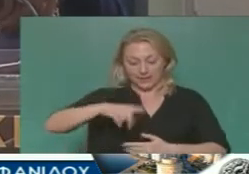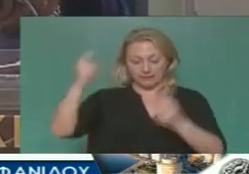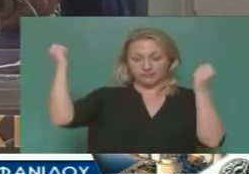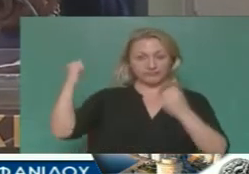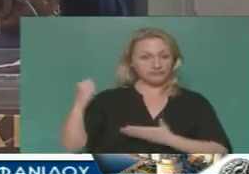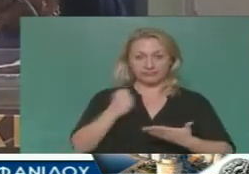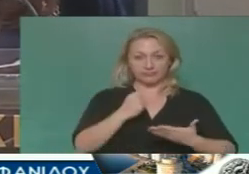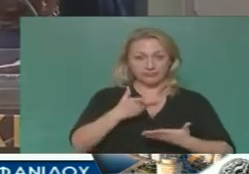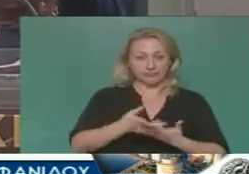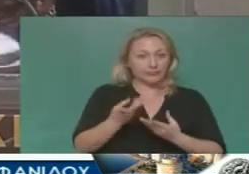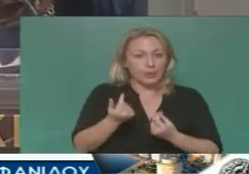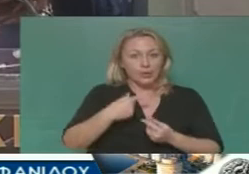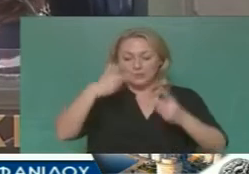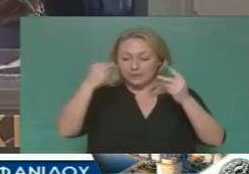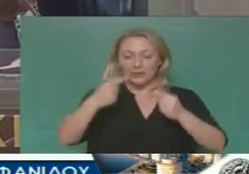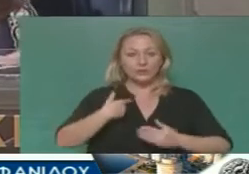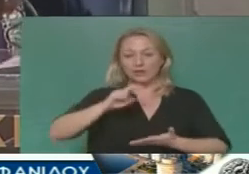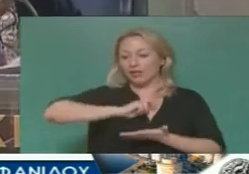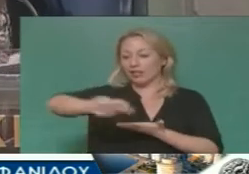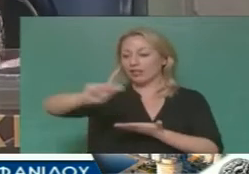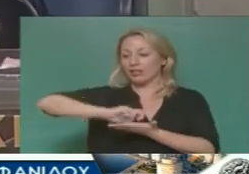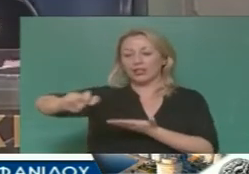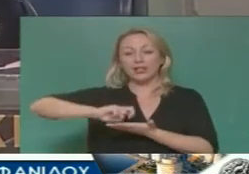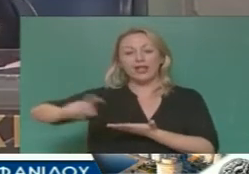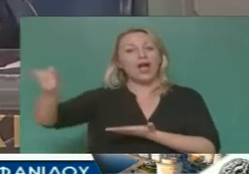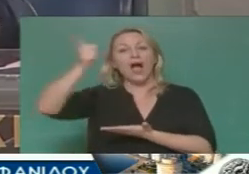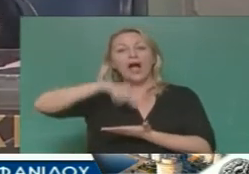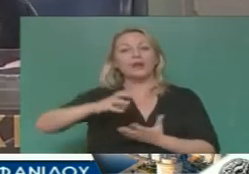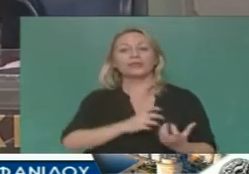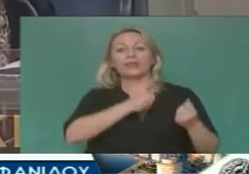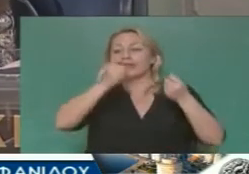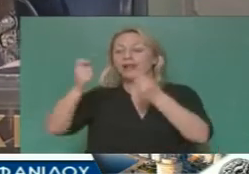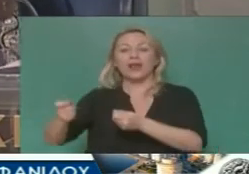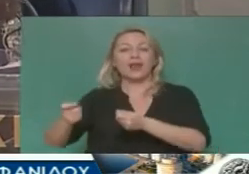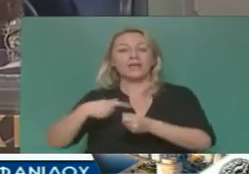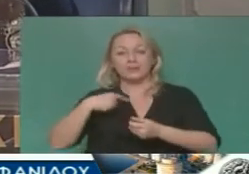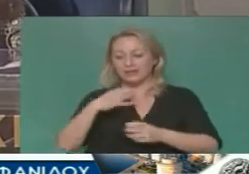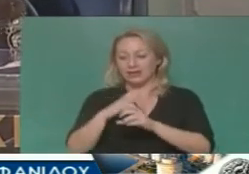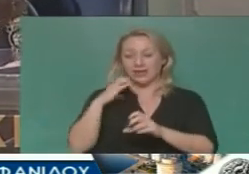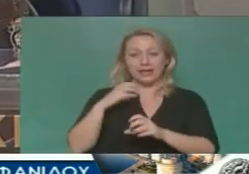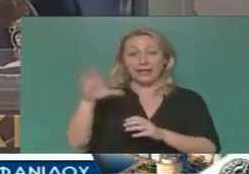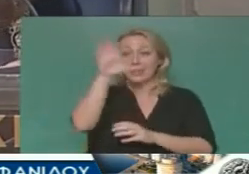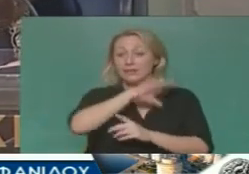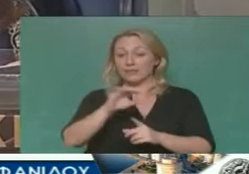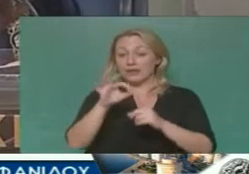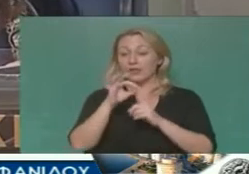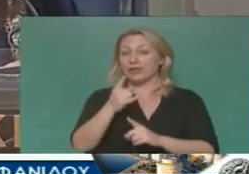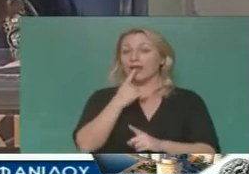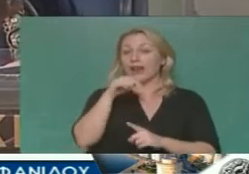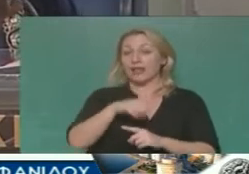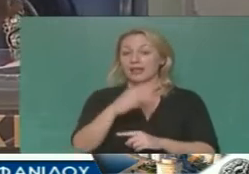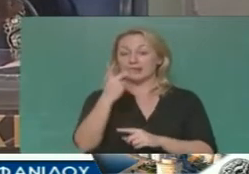αφού δεν μας έχουν αποζημιώσει, θα μοιράσουν την περιουσία μας σε άλλο πάροχο συγκοινωνίας? Η Ευρωπαϊκή Οδηγία όριζε ότι μετά